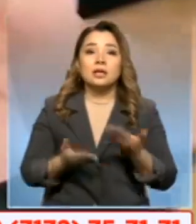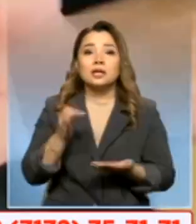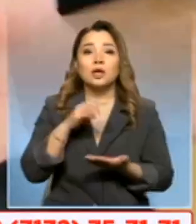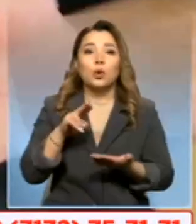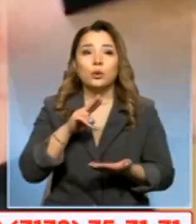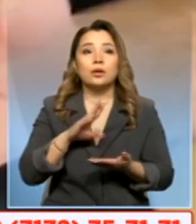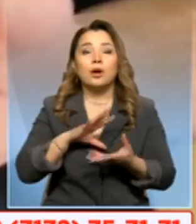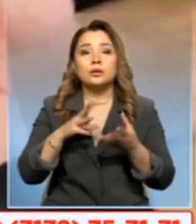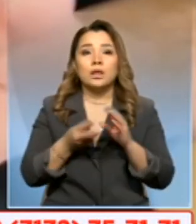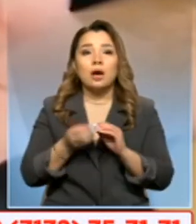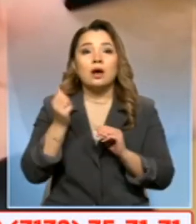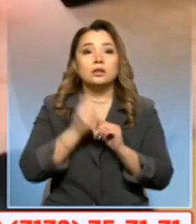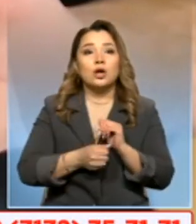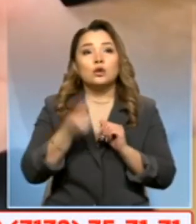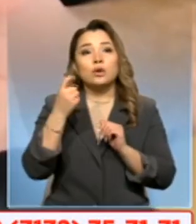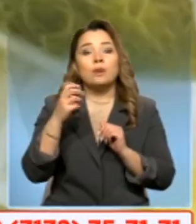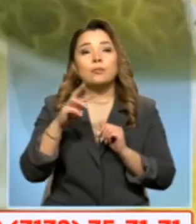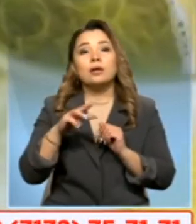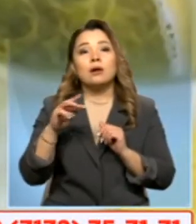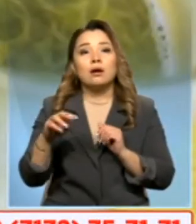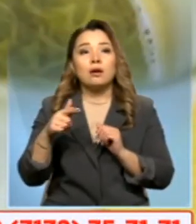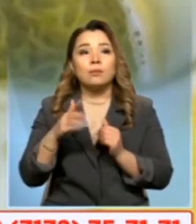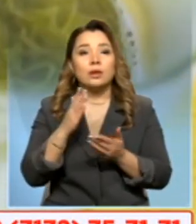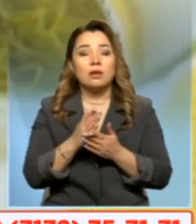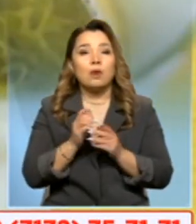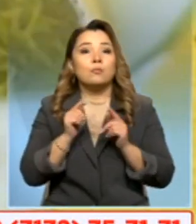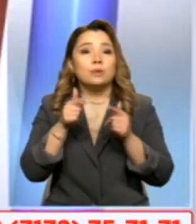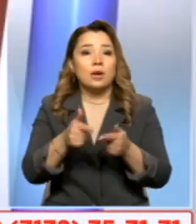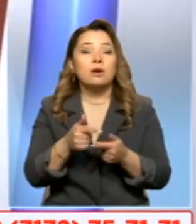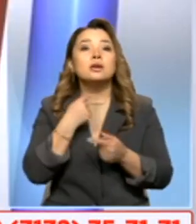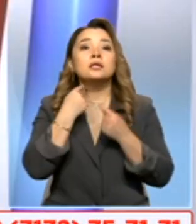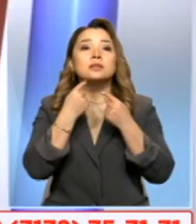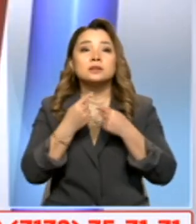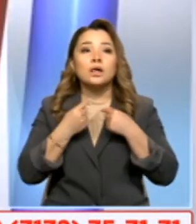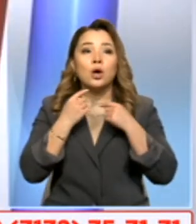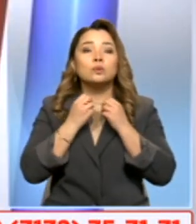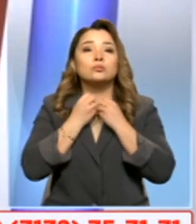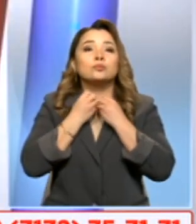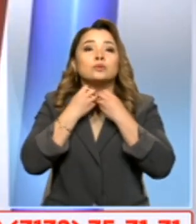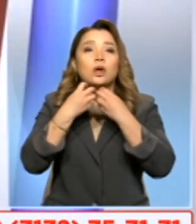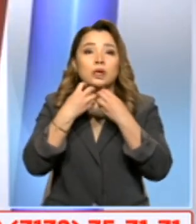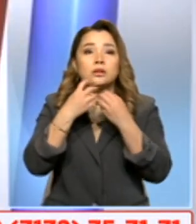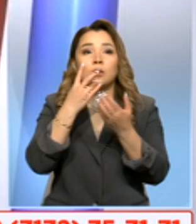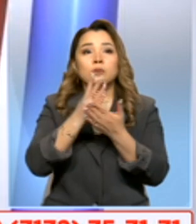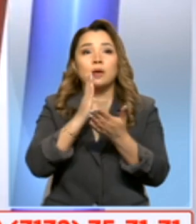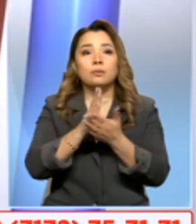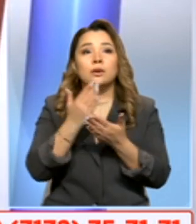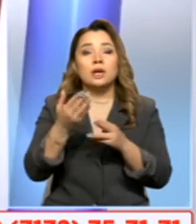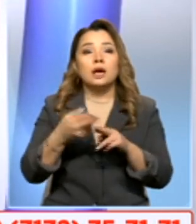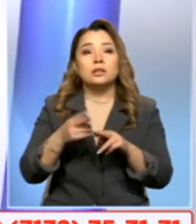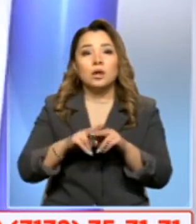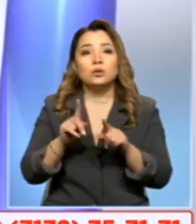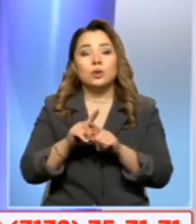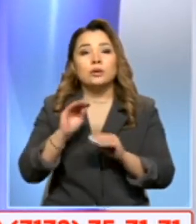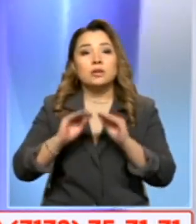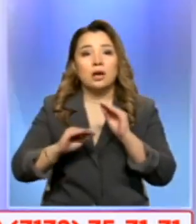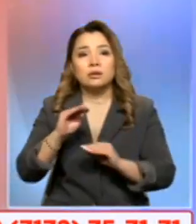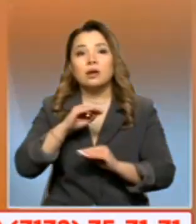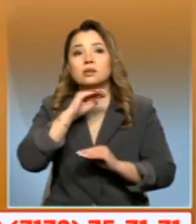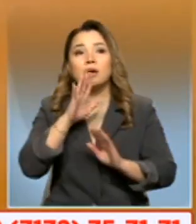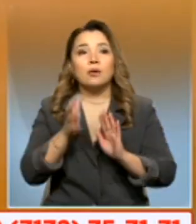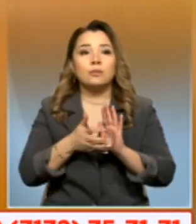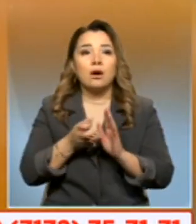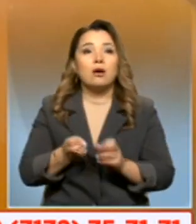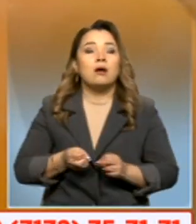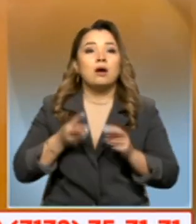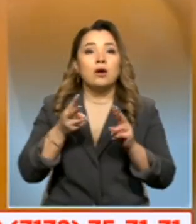йод мөлшері күн сайын 100 микрограммнан аз түсетін болса, қалқанша безінің ұлғаюын алып келеді. Ал бұл элементтің жетіспеуі тағы қандай